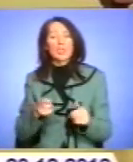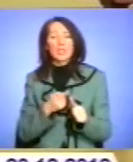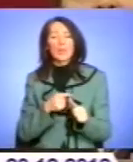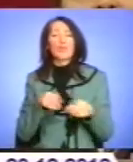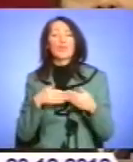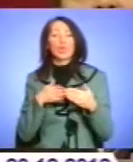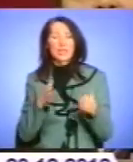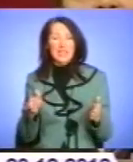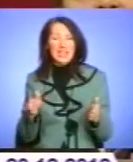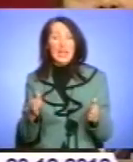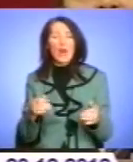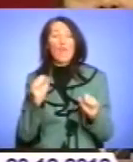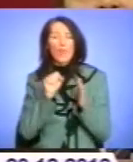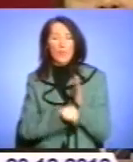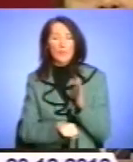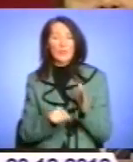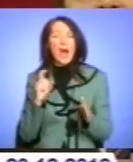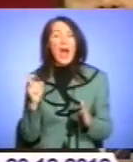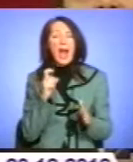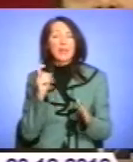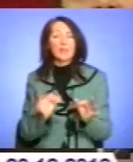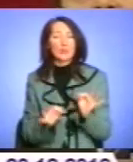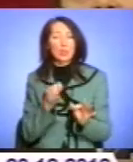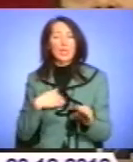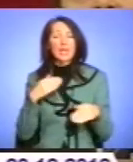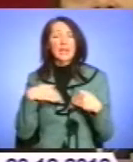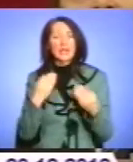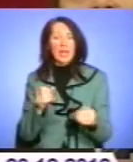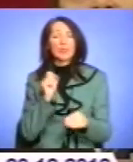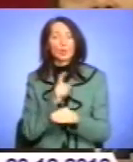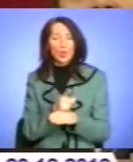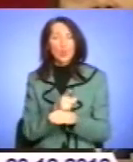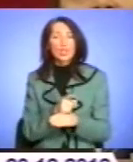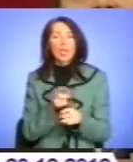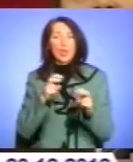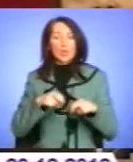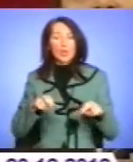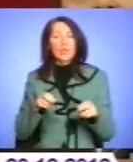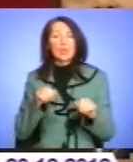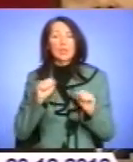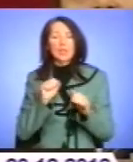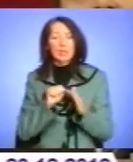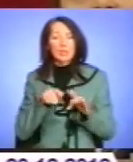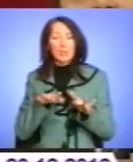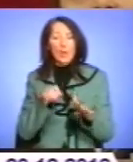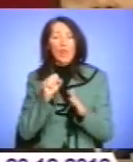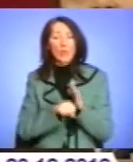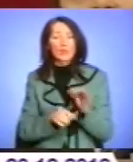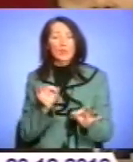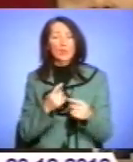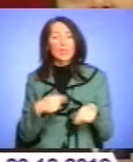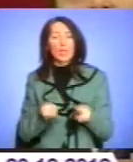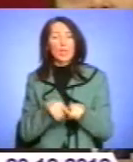судді. Я дав доручення розслідувати справу вбивства судді та його близьких, тому що воно